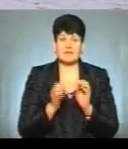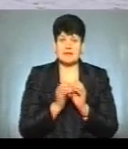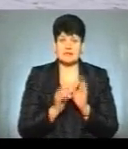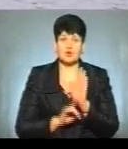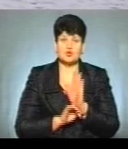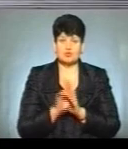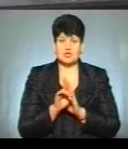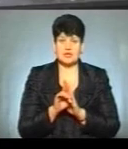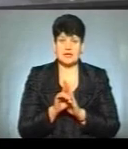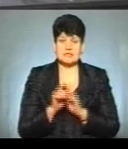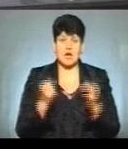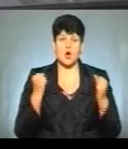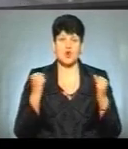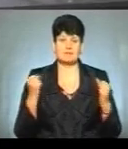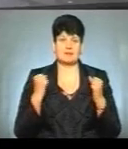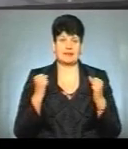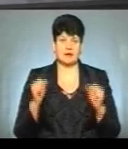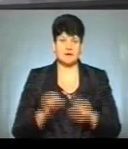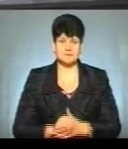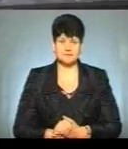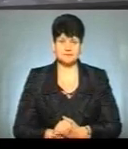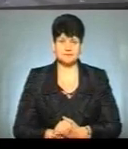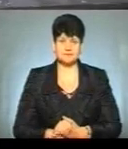9:10 розпочинається розминка.